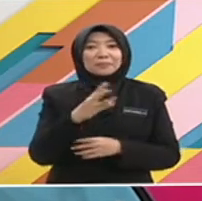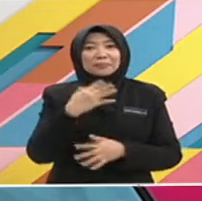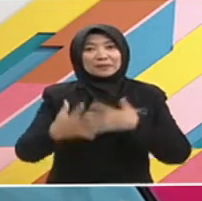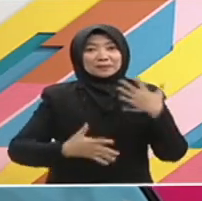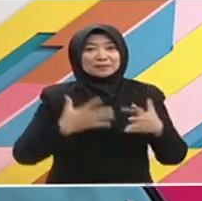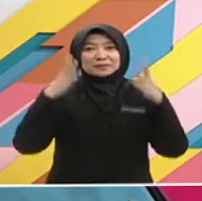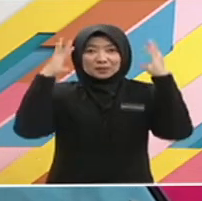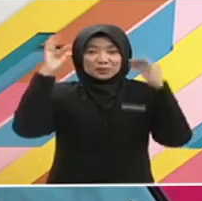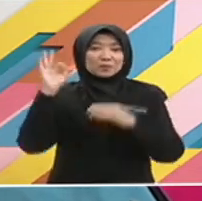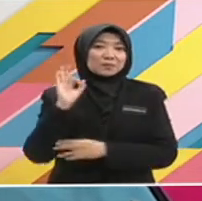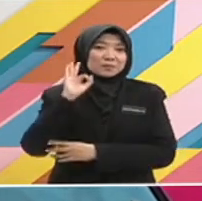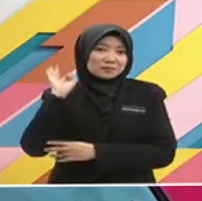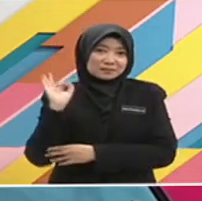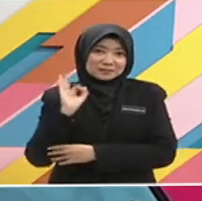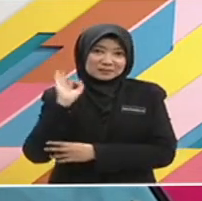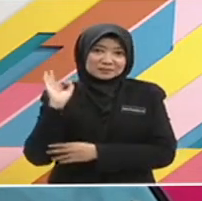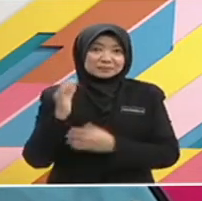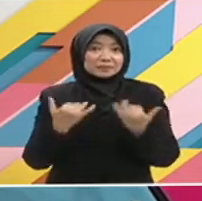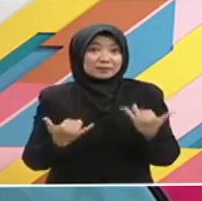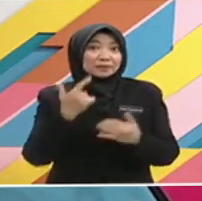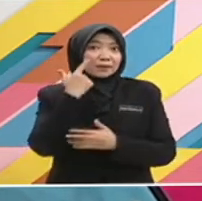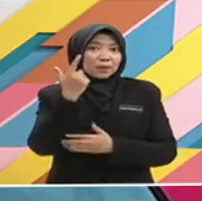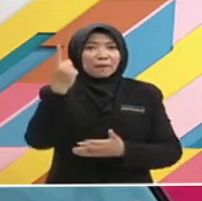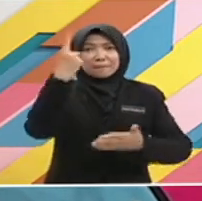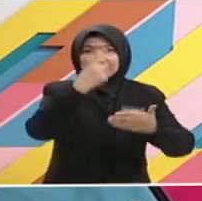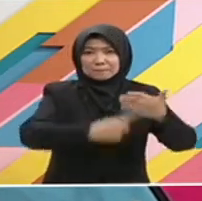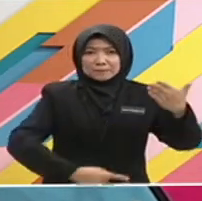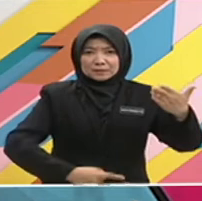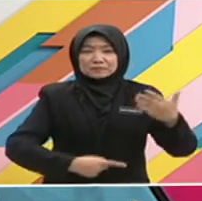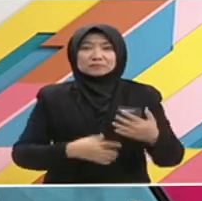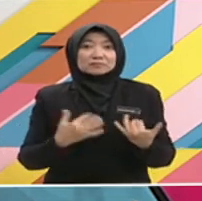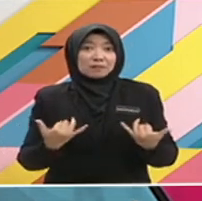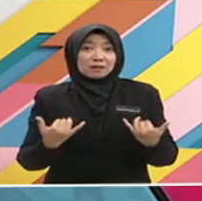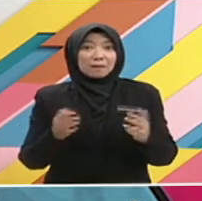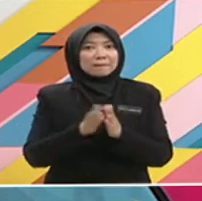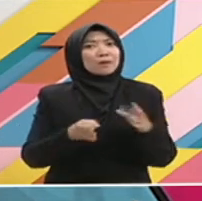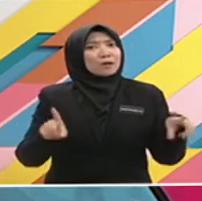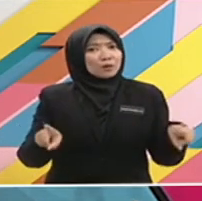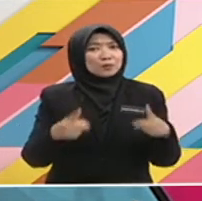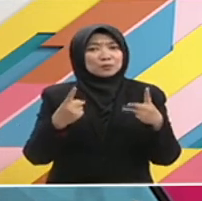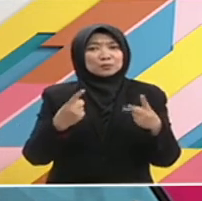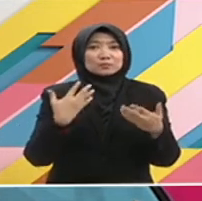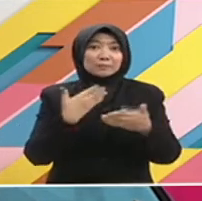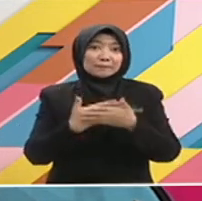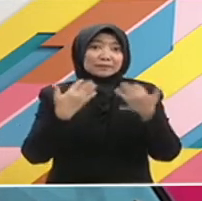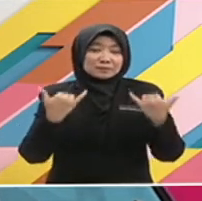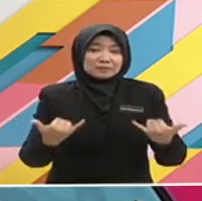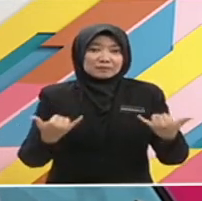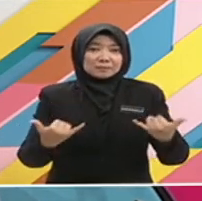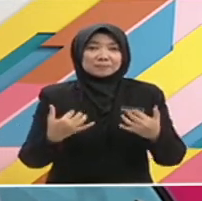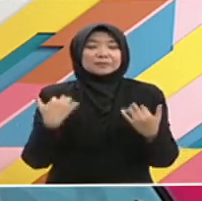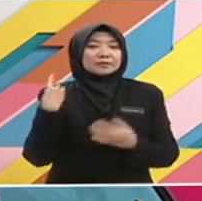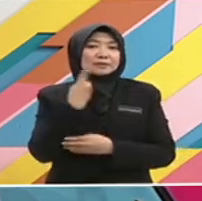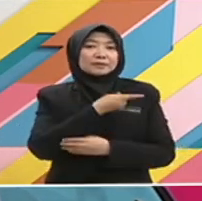kita Cikgu Farazila. Jadi kita nak lihat apa yang kita telah pelajari setakat ini adalah di mana untuk kita